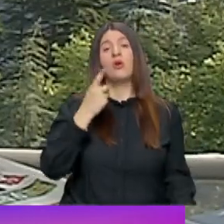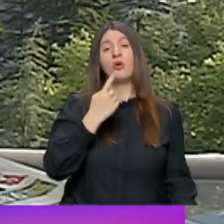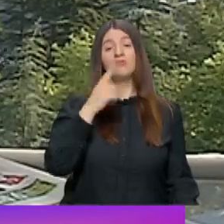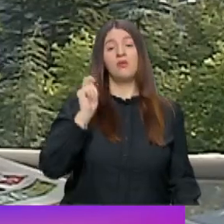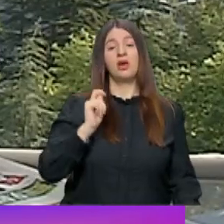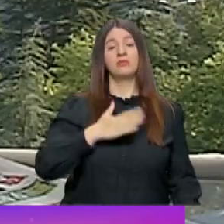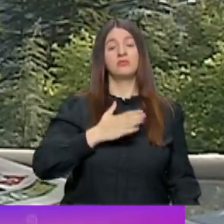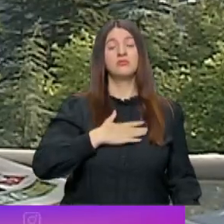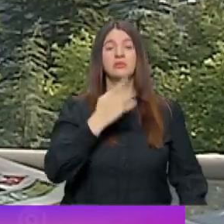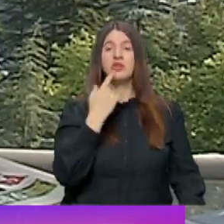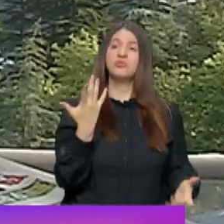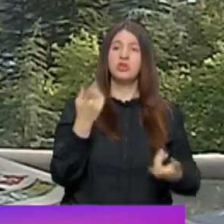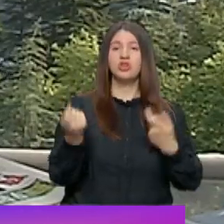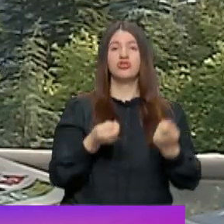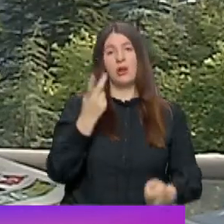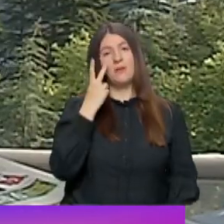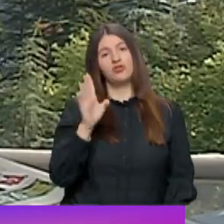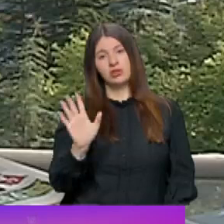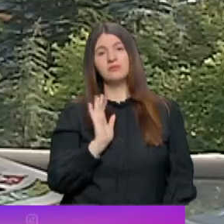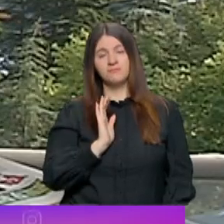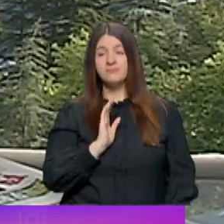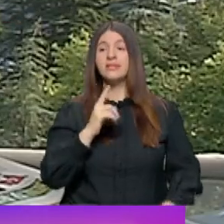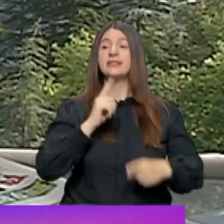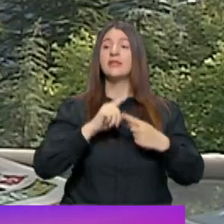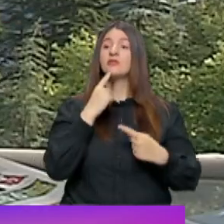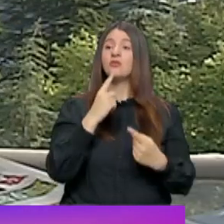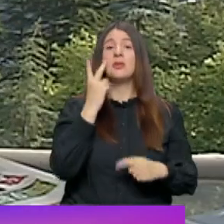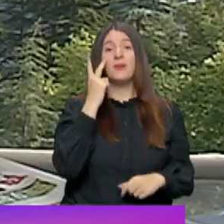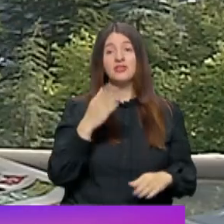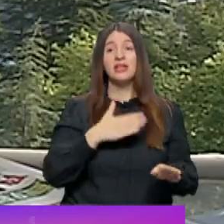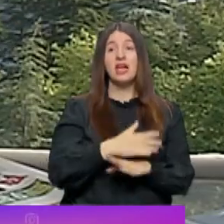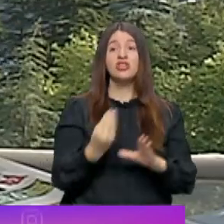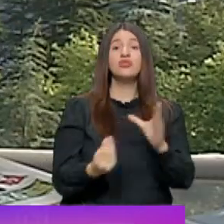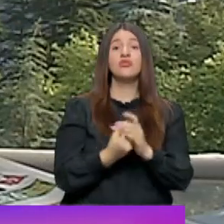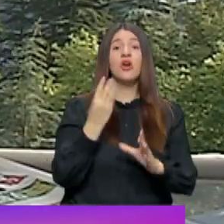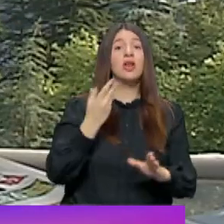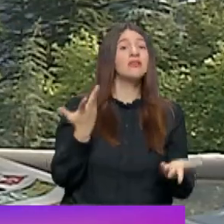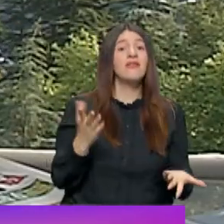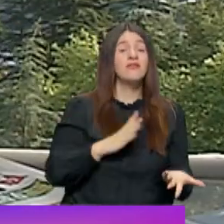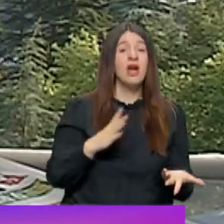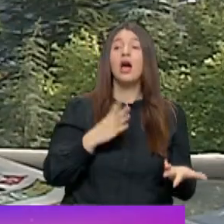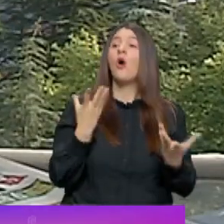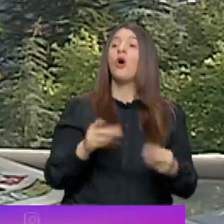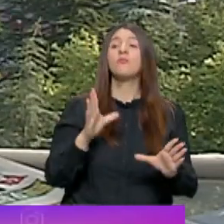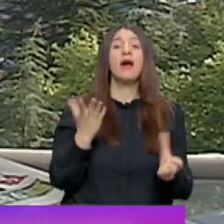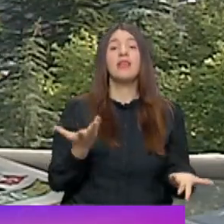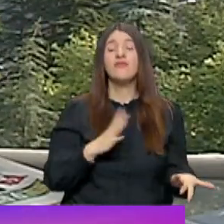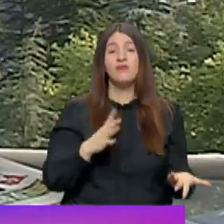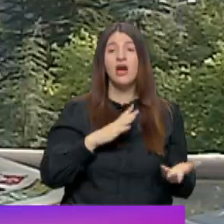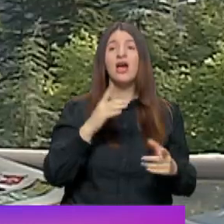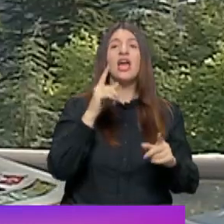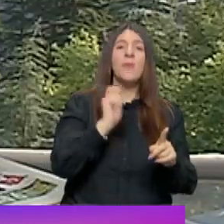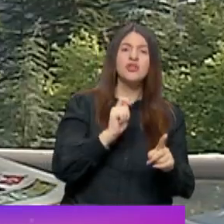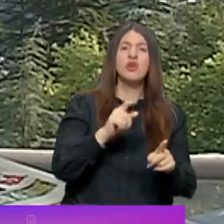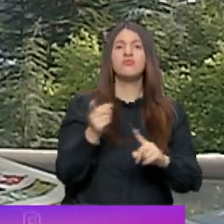dedi. Şimdi icraatlara bakacağız. Siyasetin vaat ettiklerine bakacağız. Gerçekleşen vaatler, gerçekleşmeyen vaatler. Jack